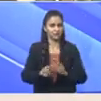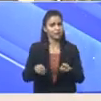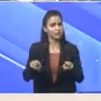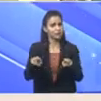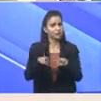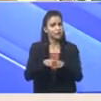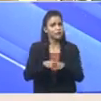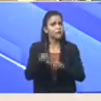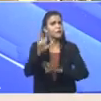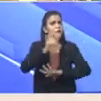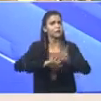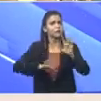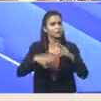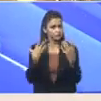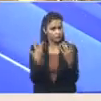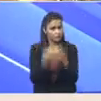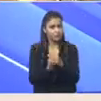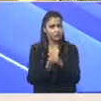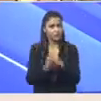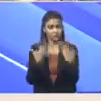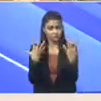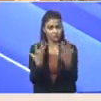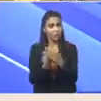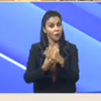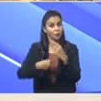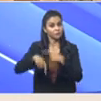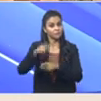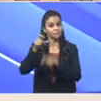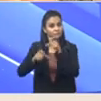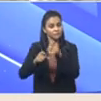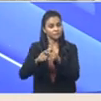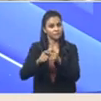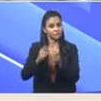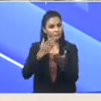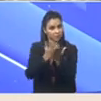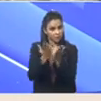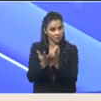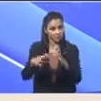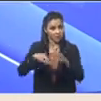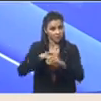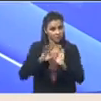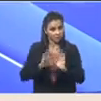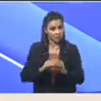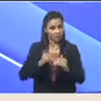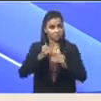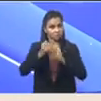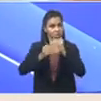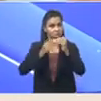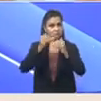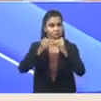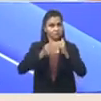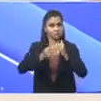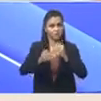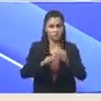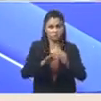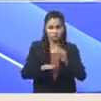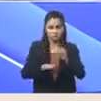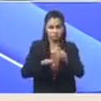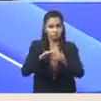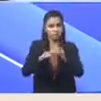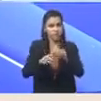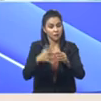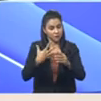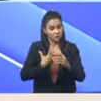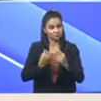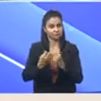अभियान हमारी सामूहिक चेतना का हिस्सा बन गया है, लगातार पग पग पर हमारी